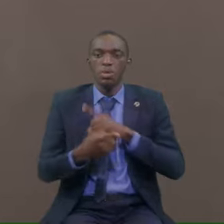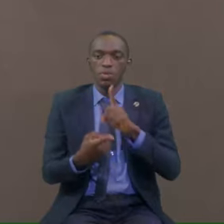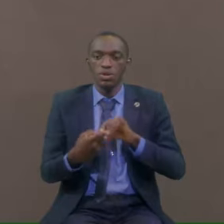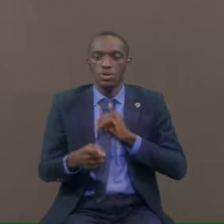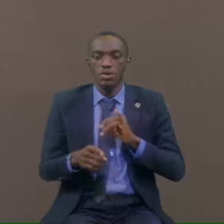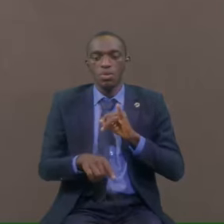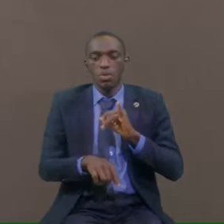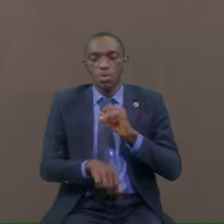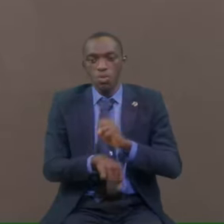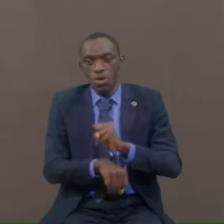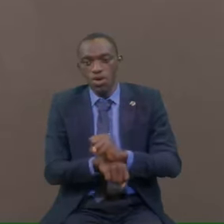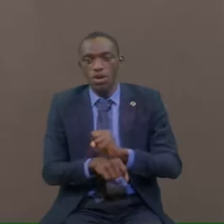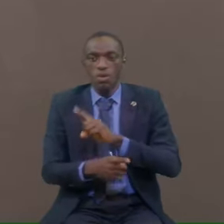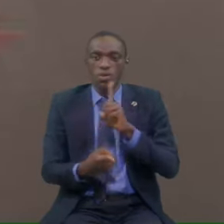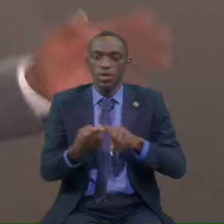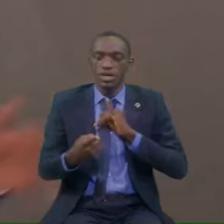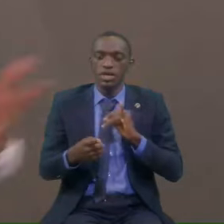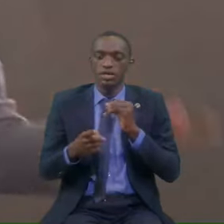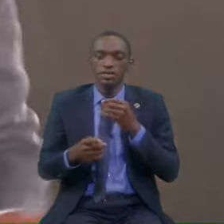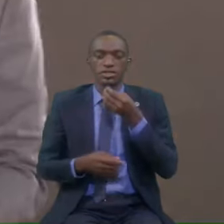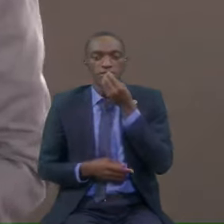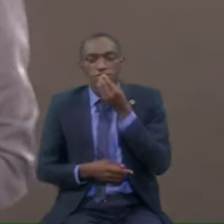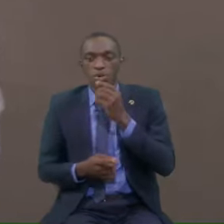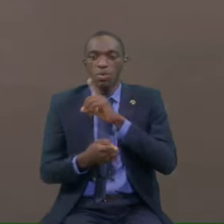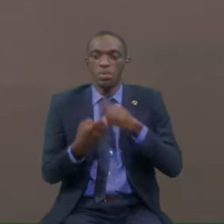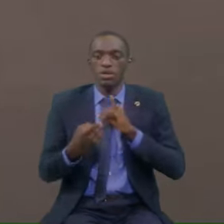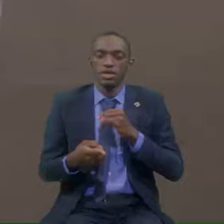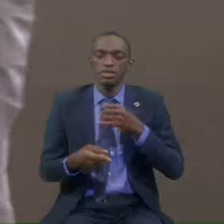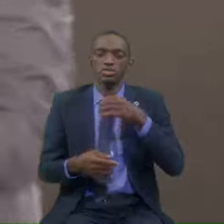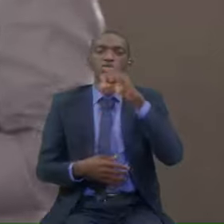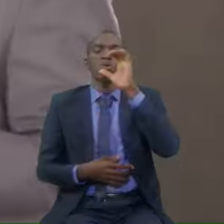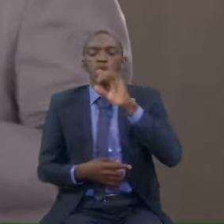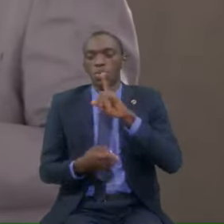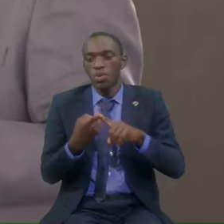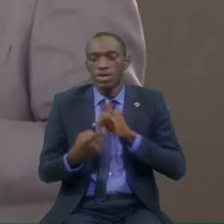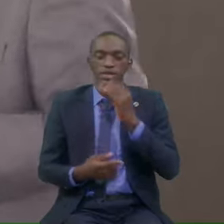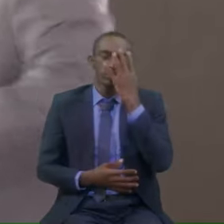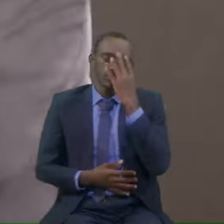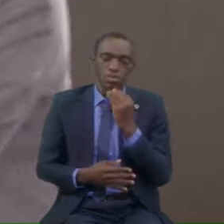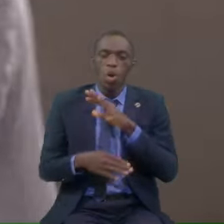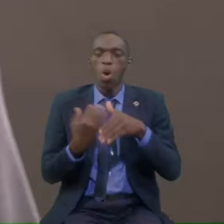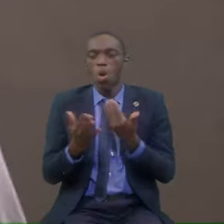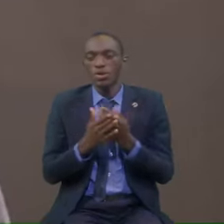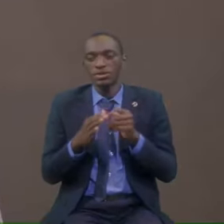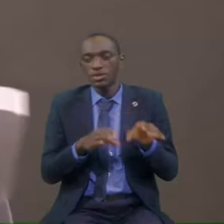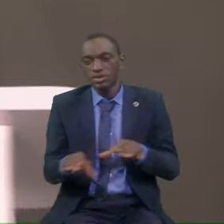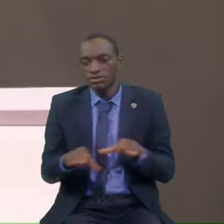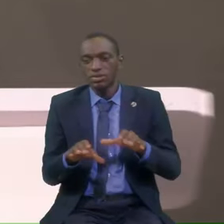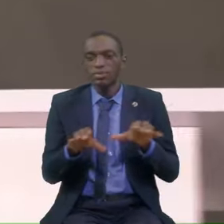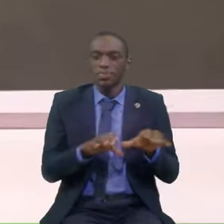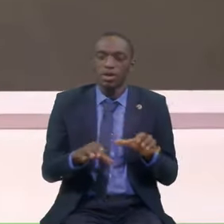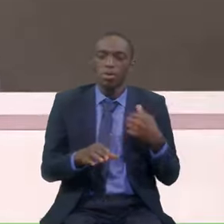travaille, quand je mange, quand je bois. Toutes ces activités, nous courons par ci, par